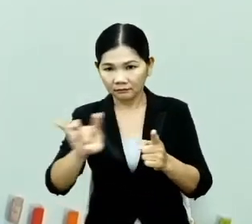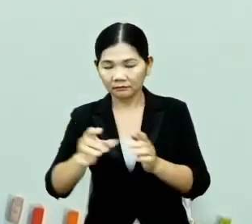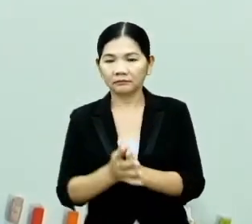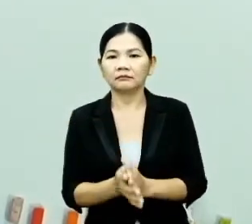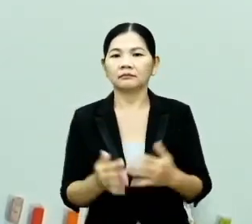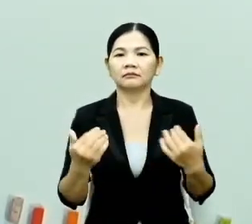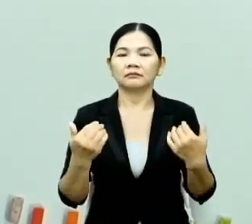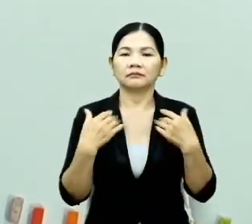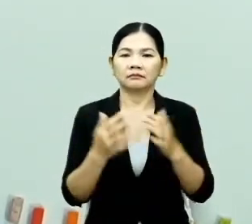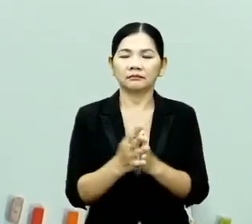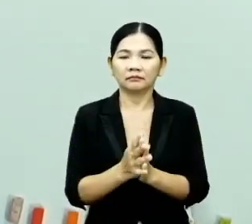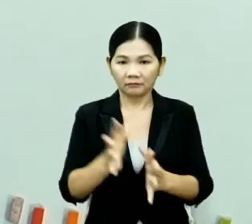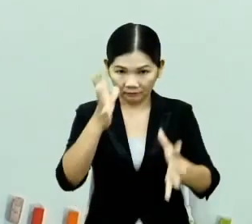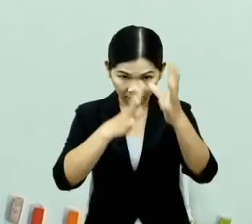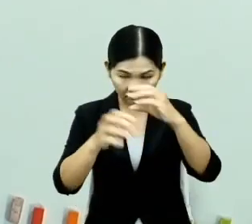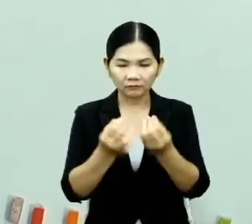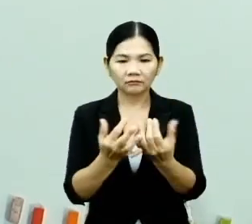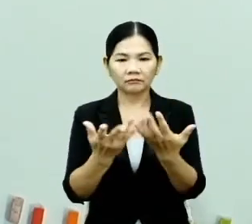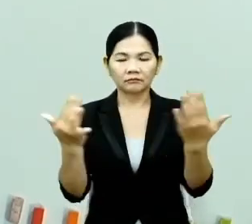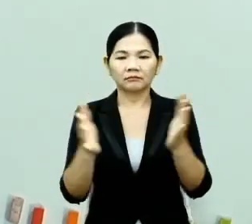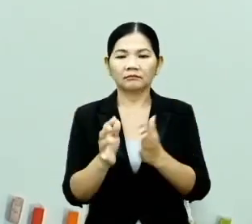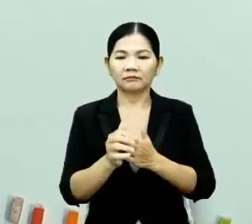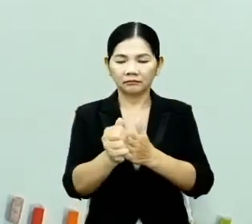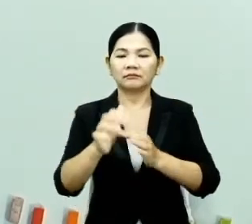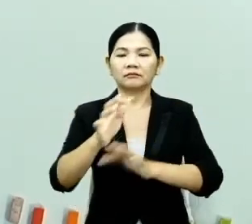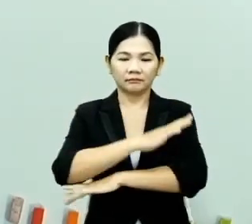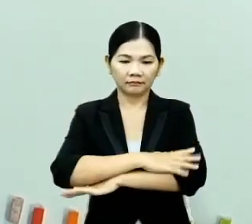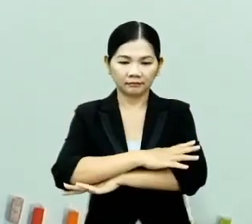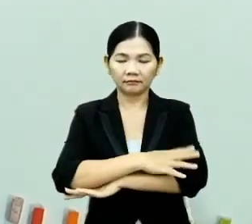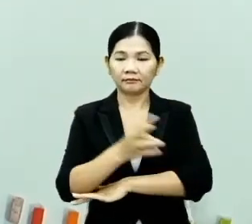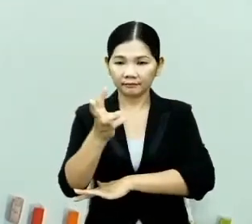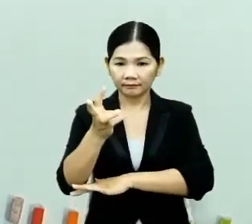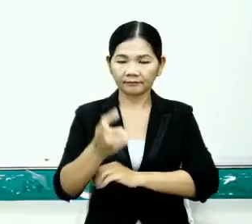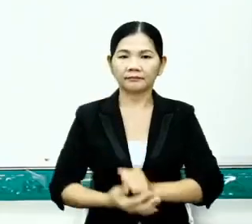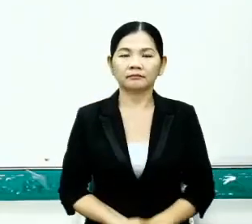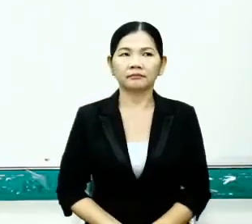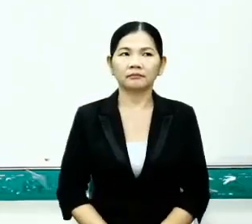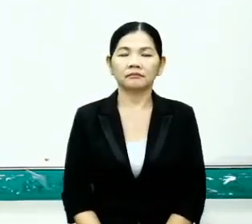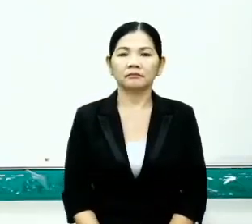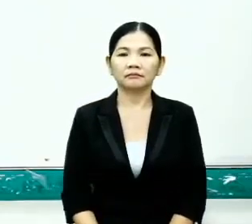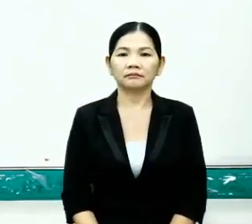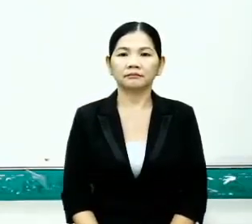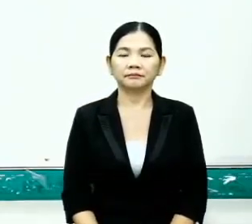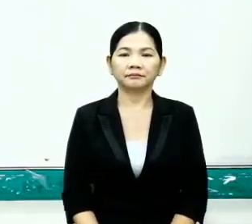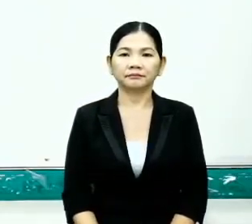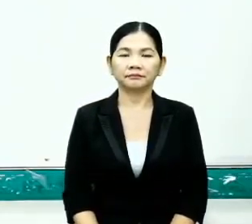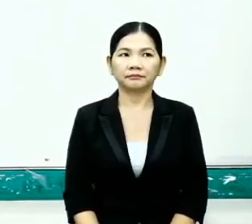យើងចារៀនបានច្រើនហើយឥឡូវអ្នកគ្រូនាំកូនសម្រាកបន្តិចណា